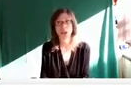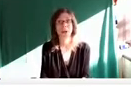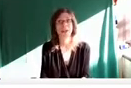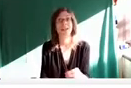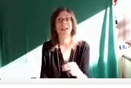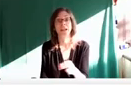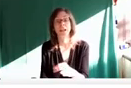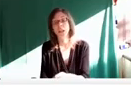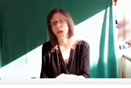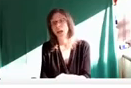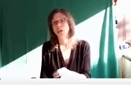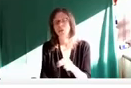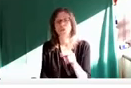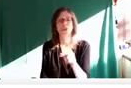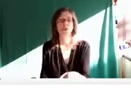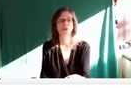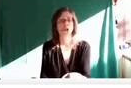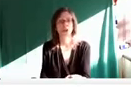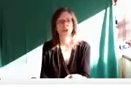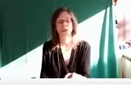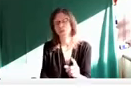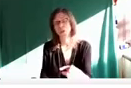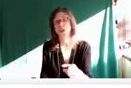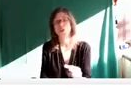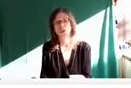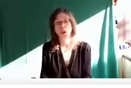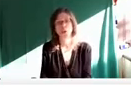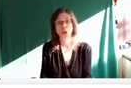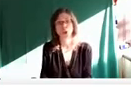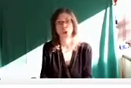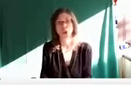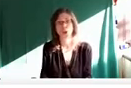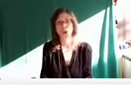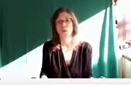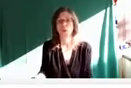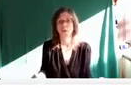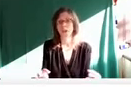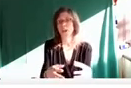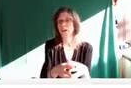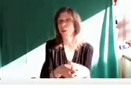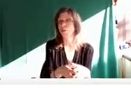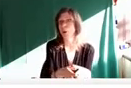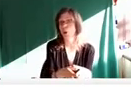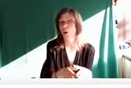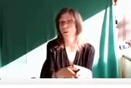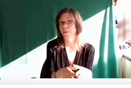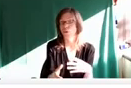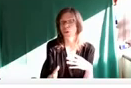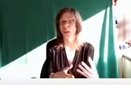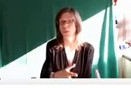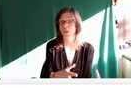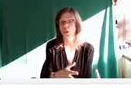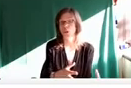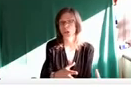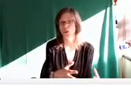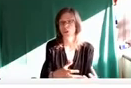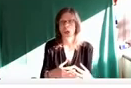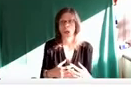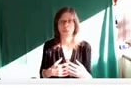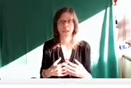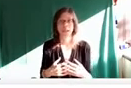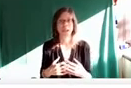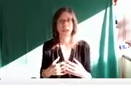Les données appartiennent à qui? Si vous êtes étudiant au doctorat, vous travaillez avec votre prof, une équipe de